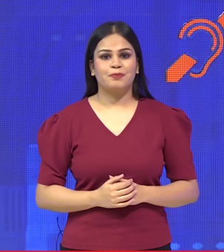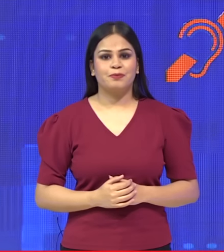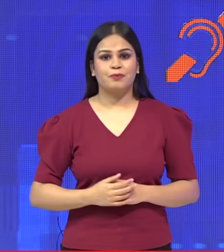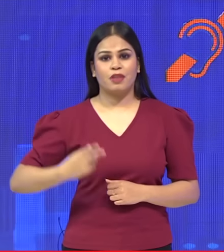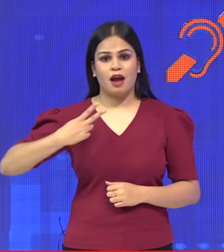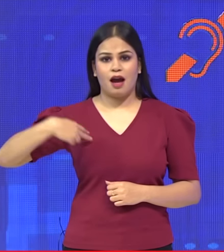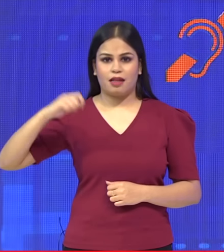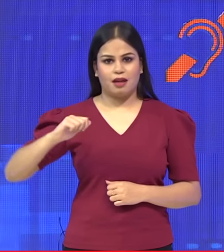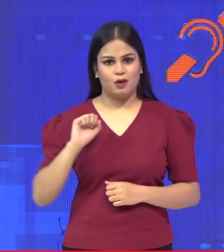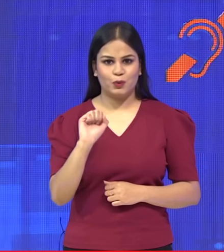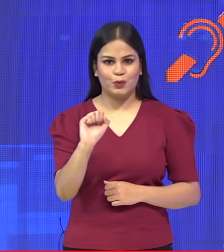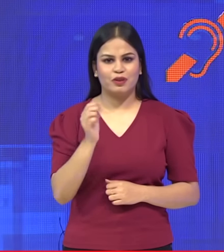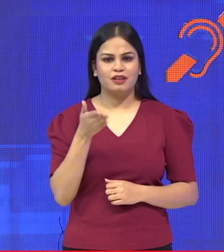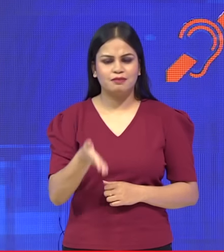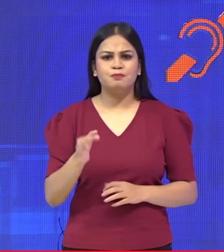सुपरस्टार